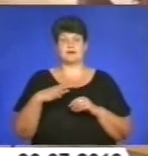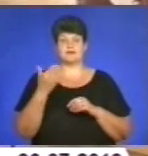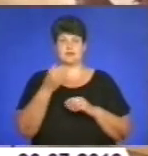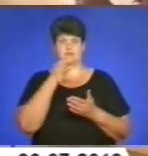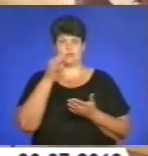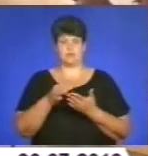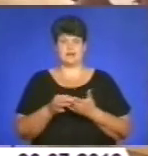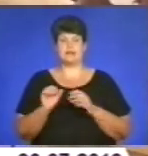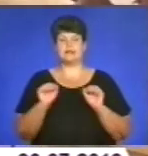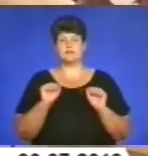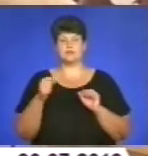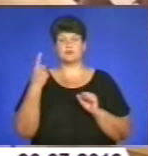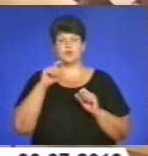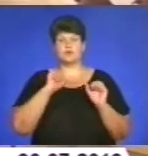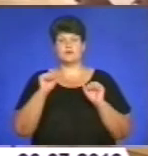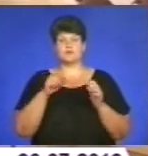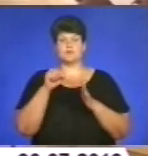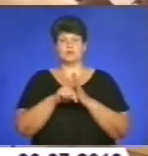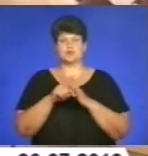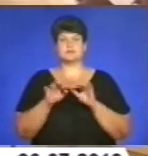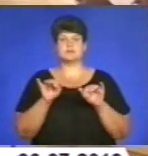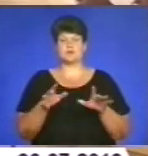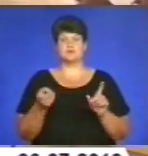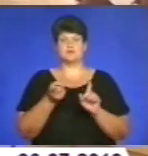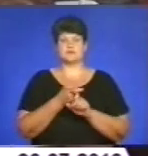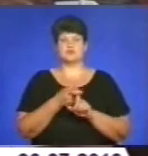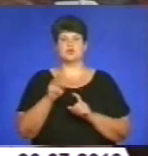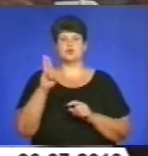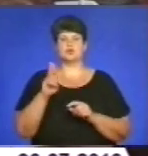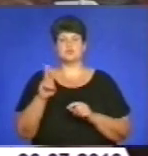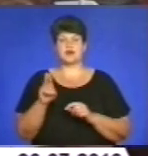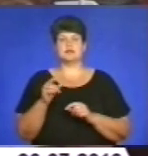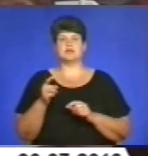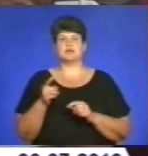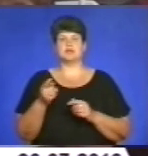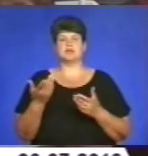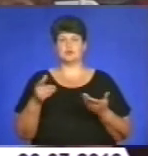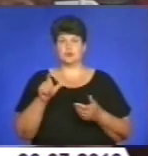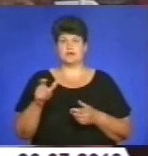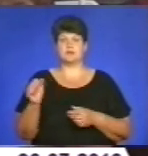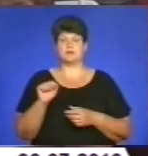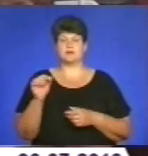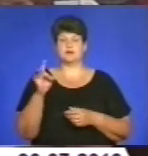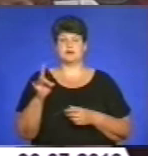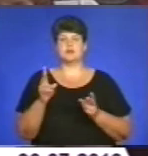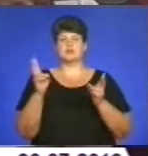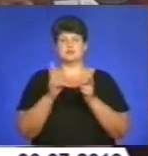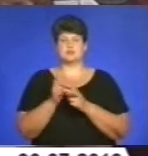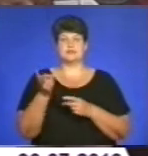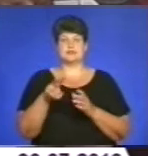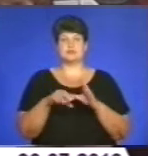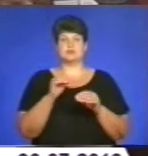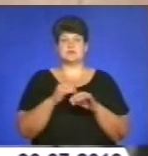відповідальність. Керівник обласного управління внутрішніх справ долучився також до турбот шумчан та жителів Теребовлянщини. На зустріч з генерал-майором прибули